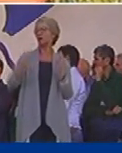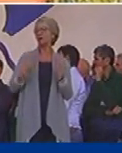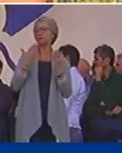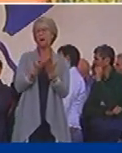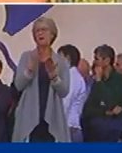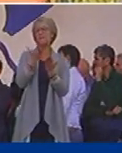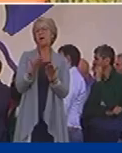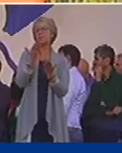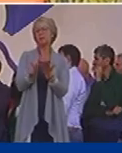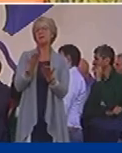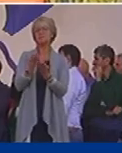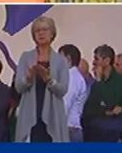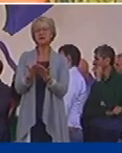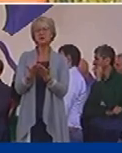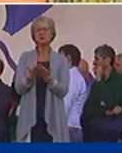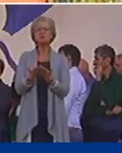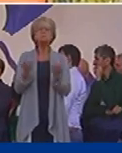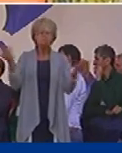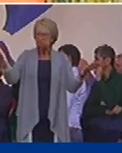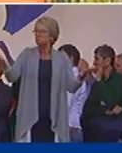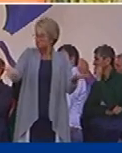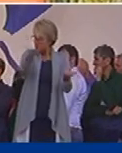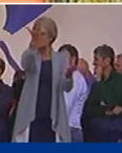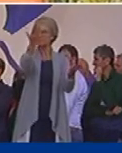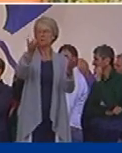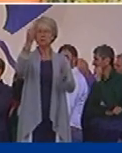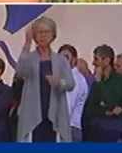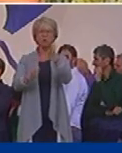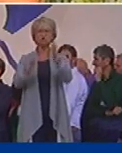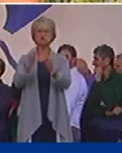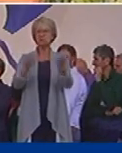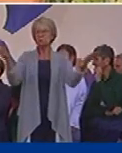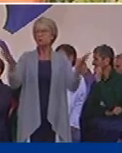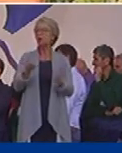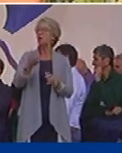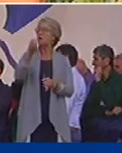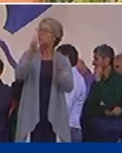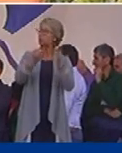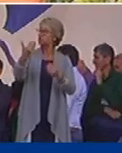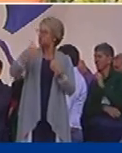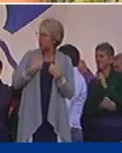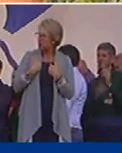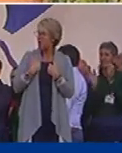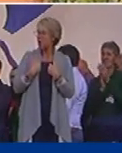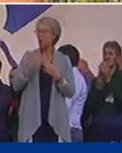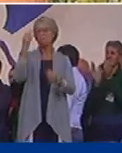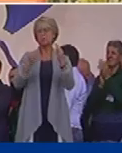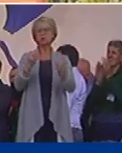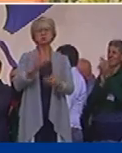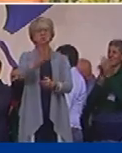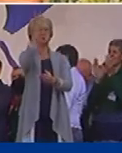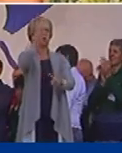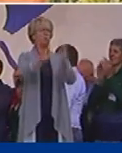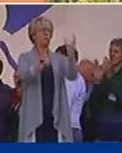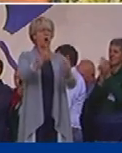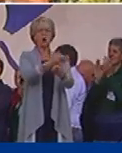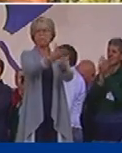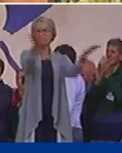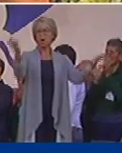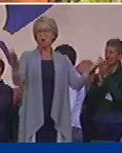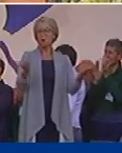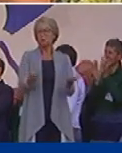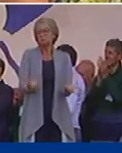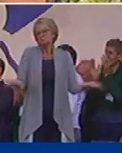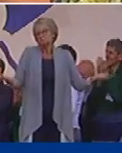eccetera eccetera. processatemi perché se processate me processate un popolo, quindi non vedo l'ora che qualcuno mi processi.